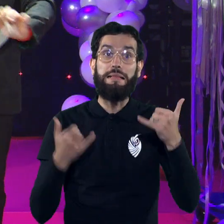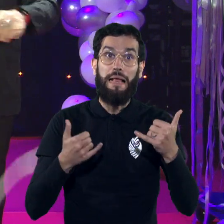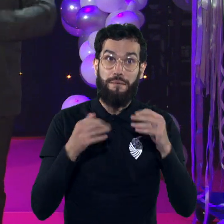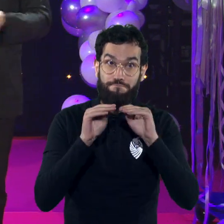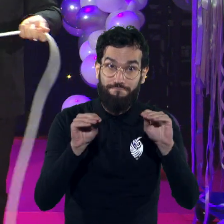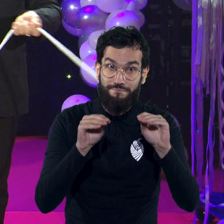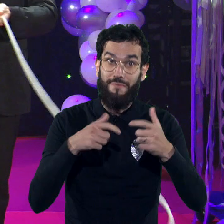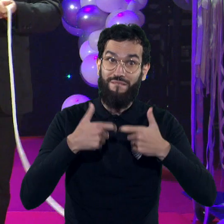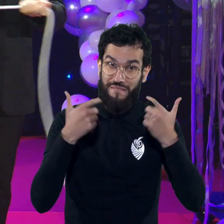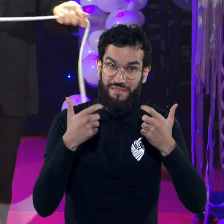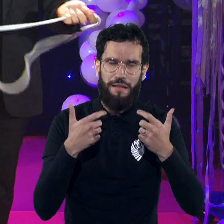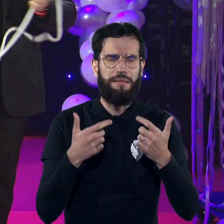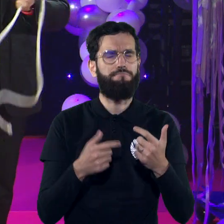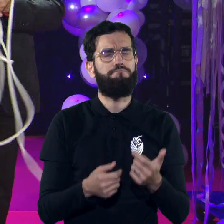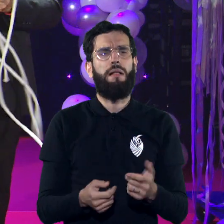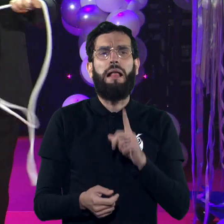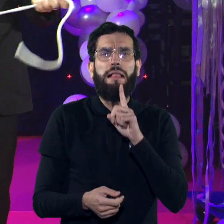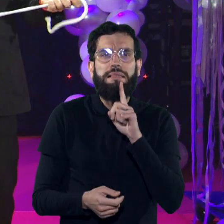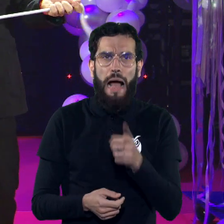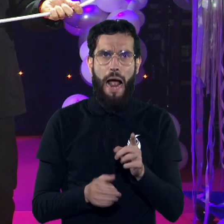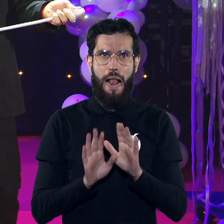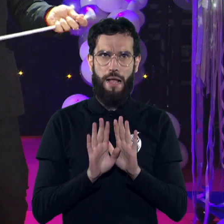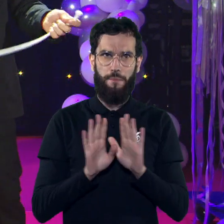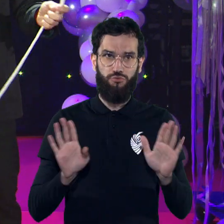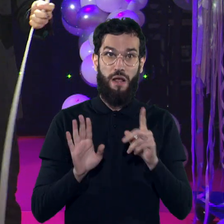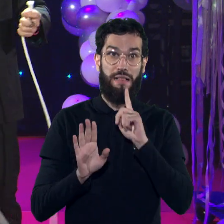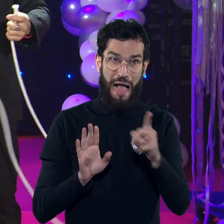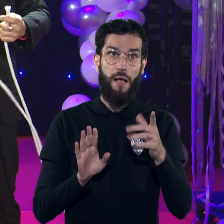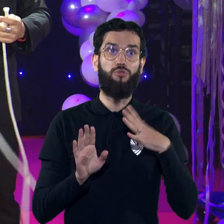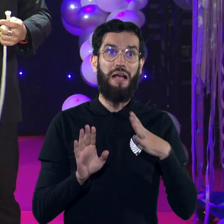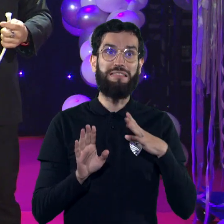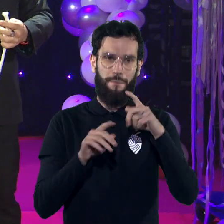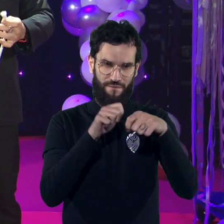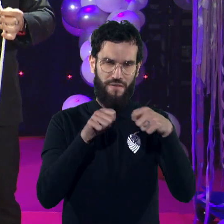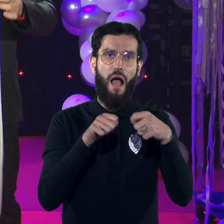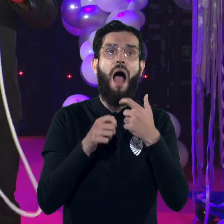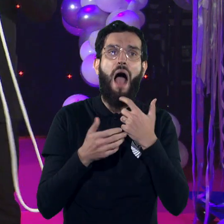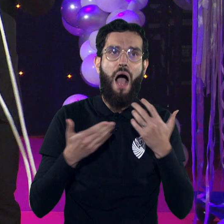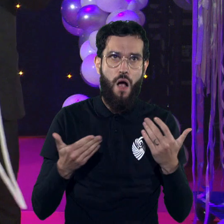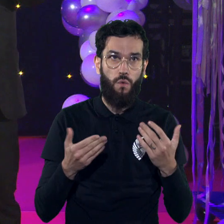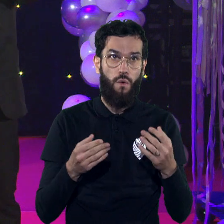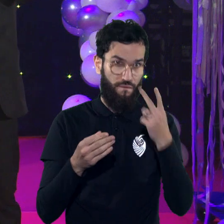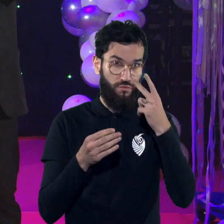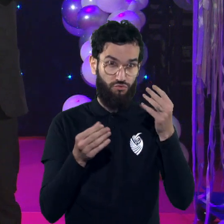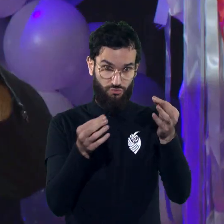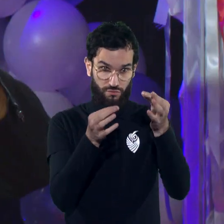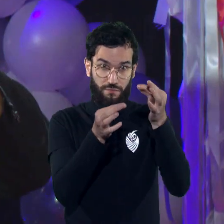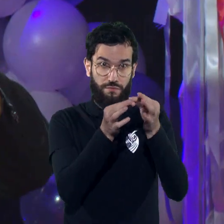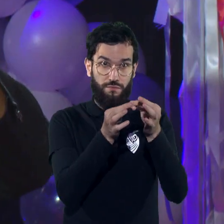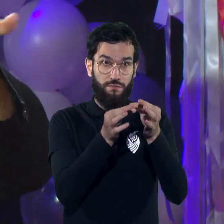teraz naučím doma najrýchlejší spôsob na svete, ako sa tie konce dajú zviazať. Dám ich takto na